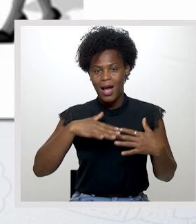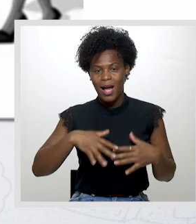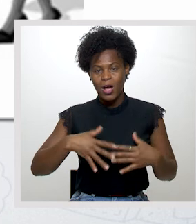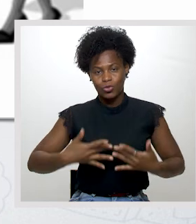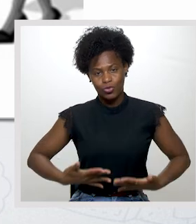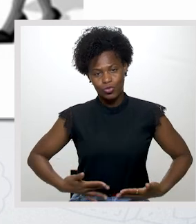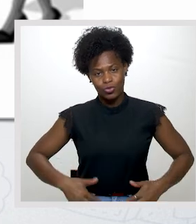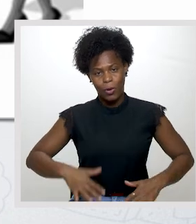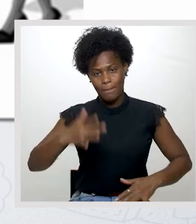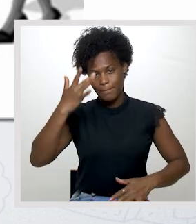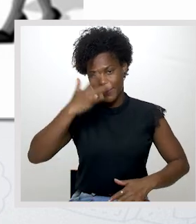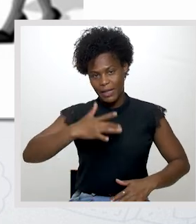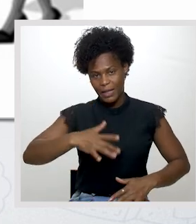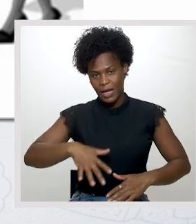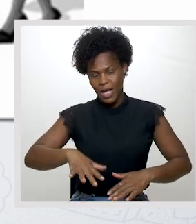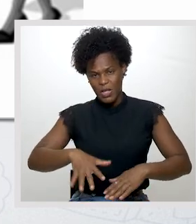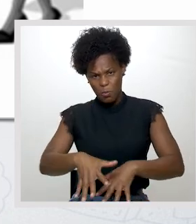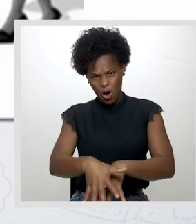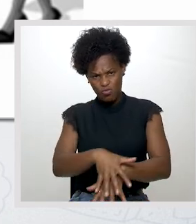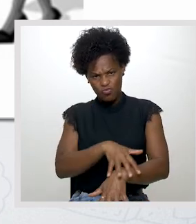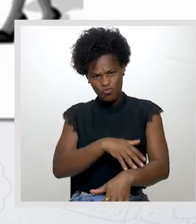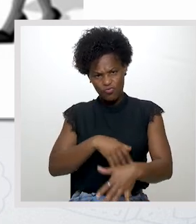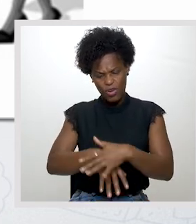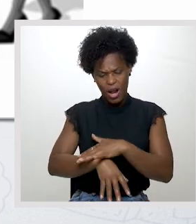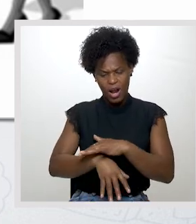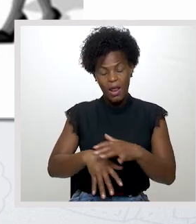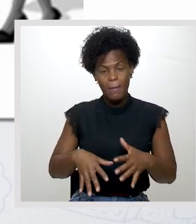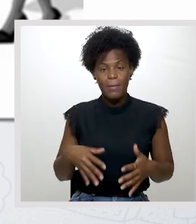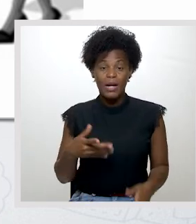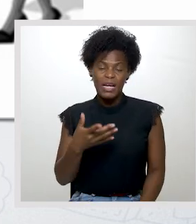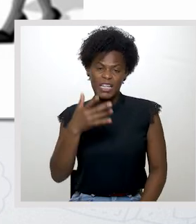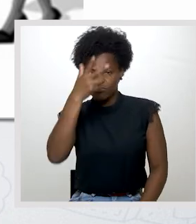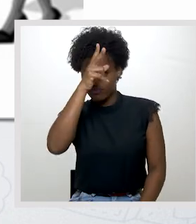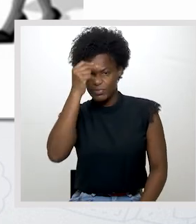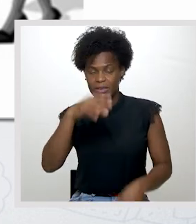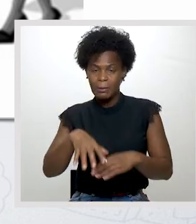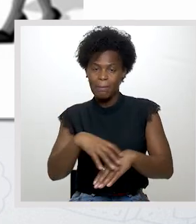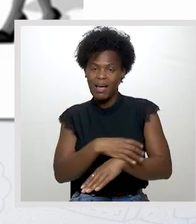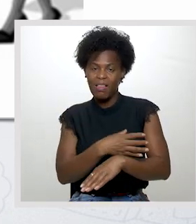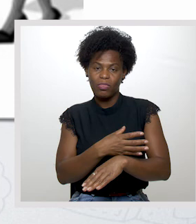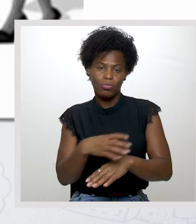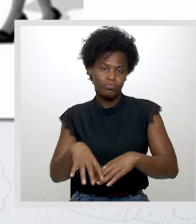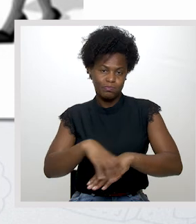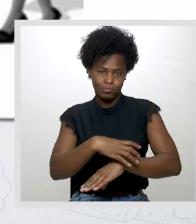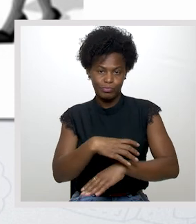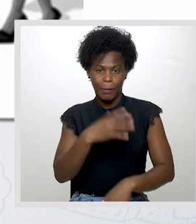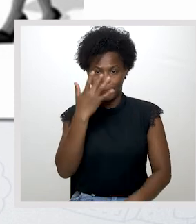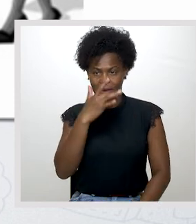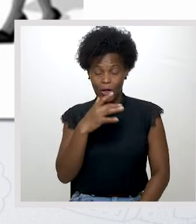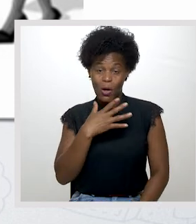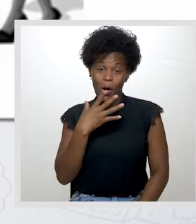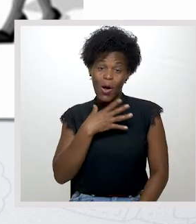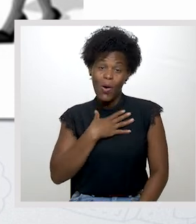une jupe noire, des collants gris et des chaussures noires. J'aime beaucoup être à la